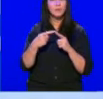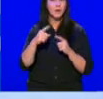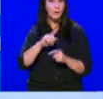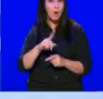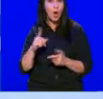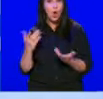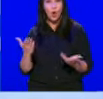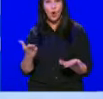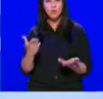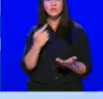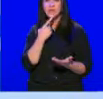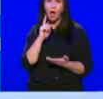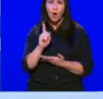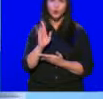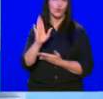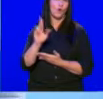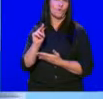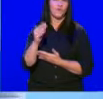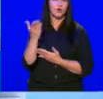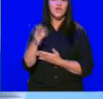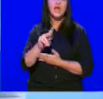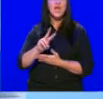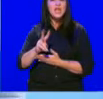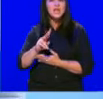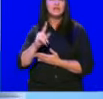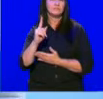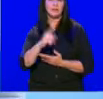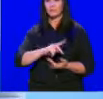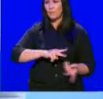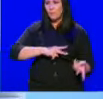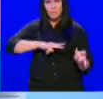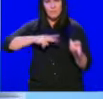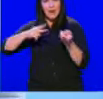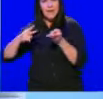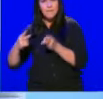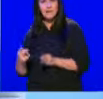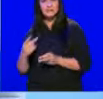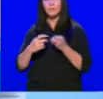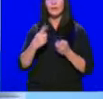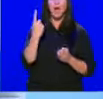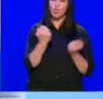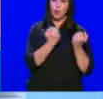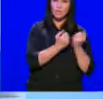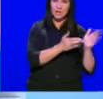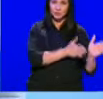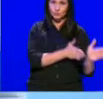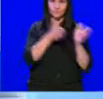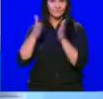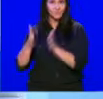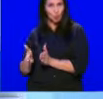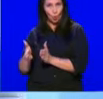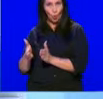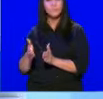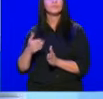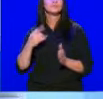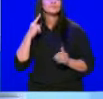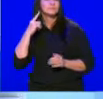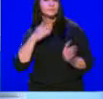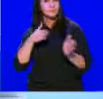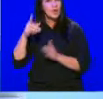който, за който говорите вие? Или само се премества проблема от едното място в другото? Чуха се гласове и